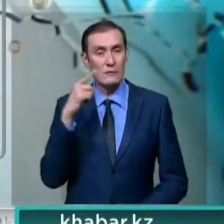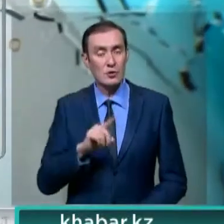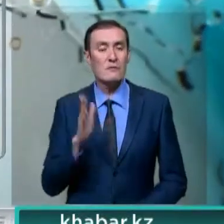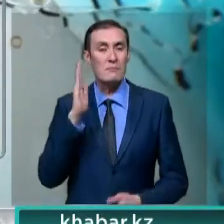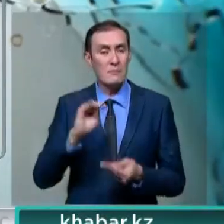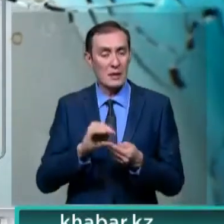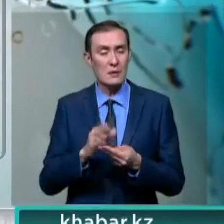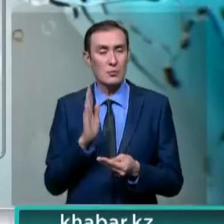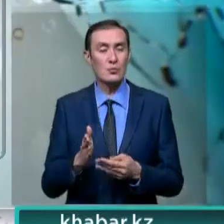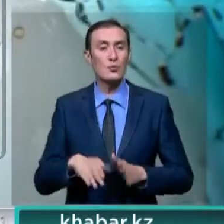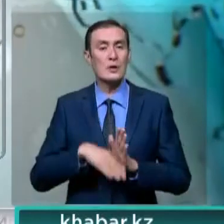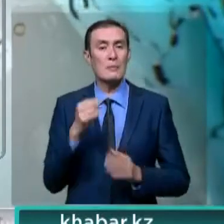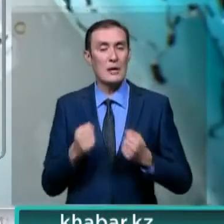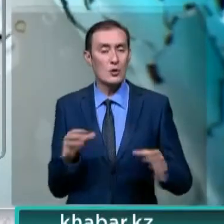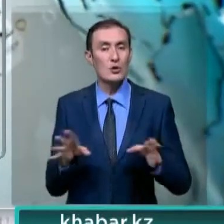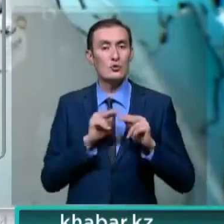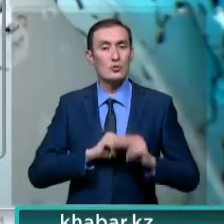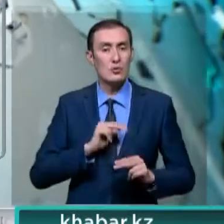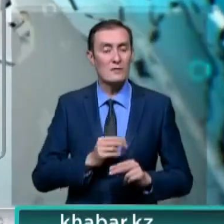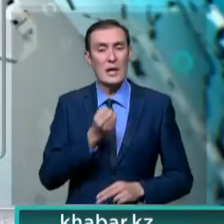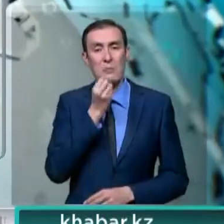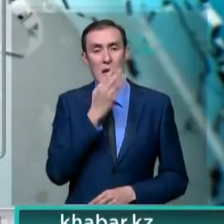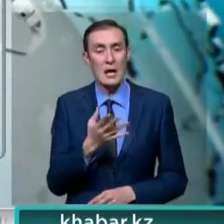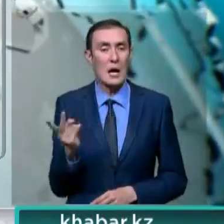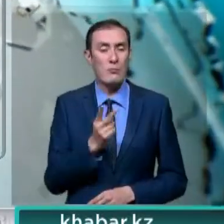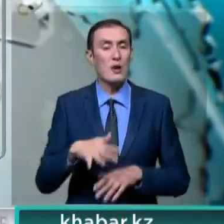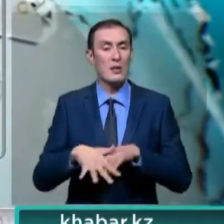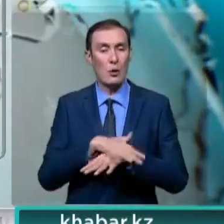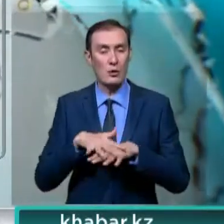впредь буду служить укреплению сотрудничества на благо двух народов